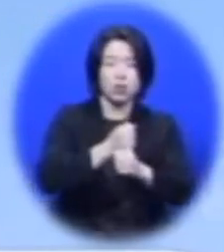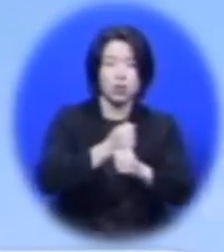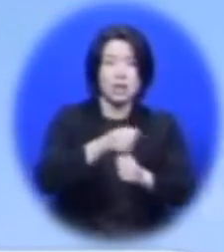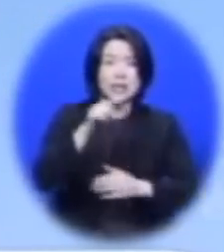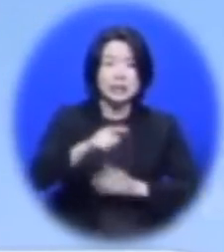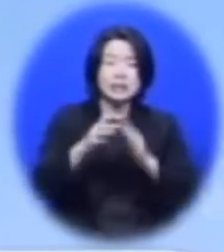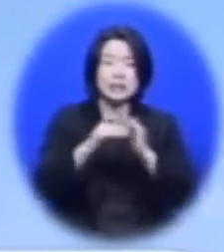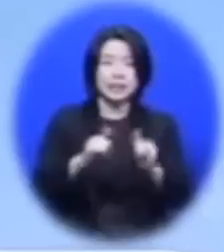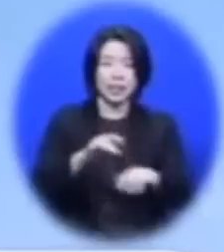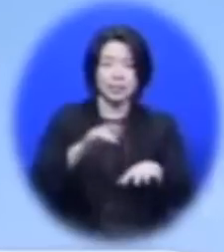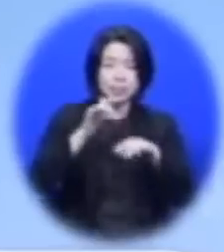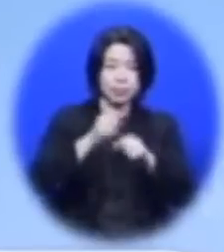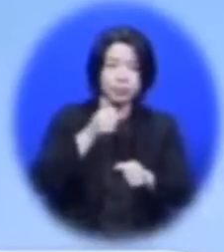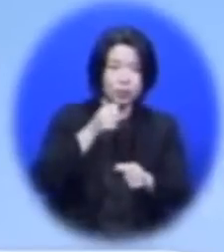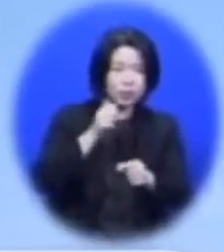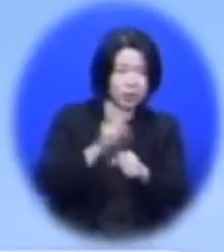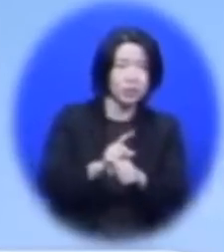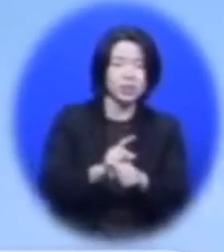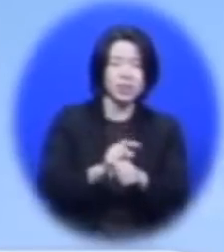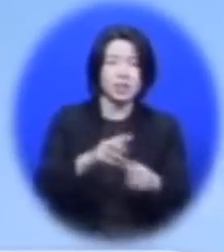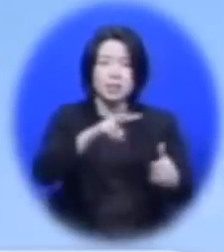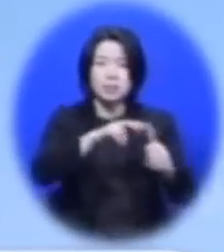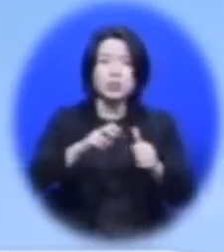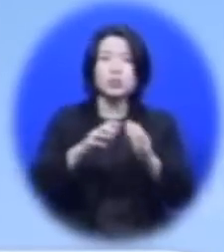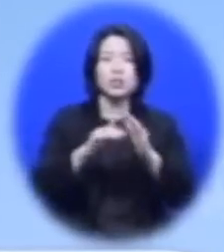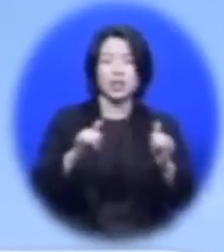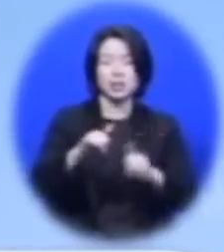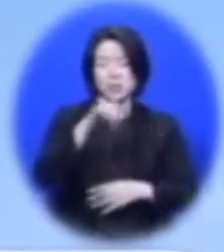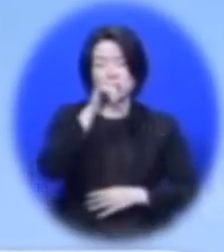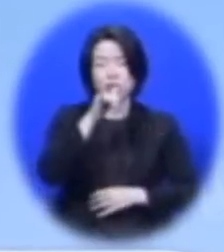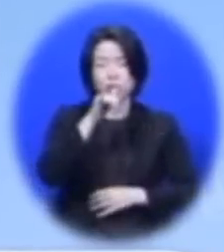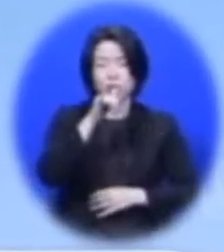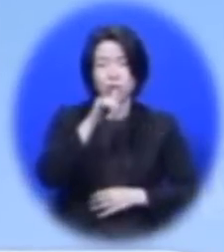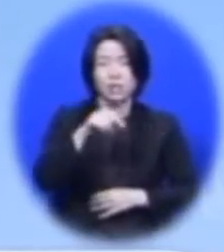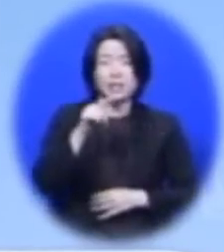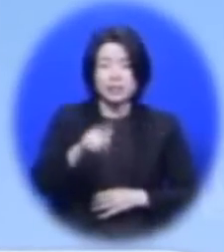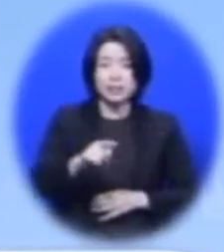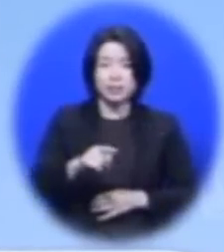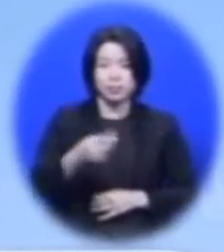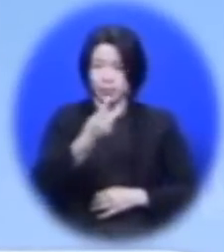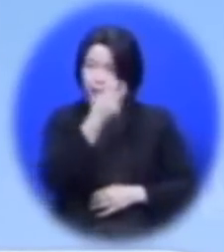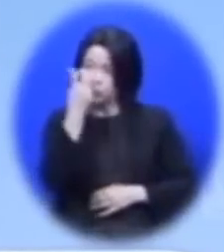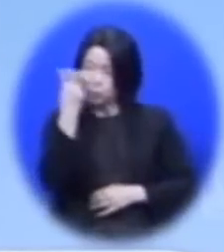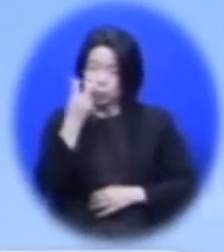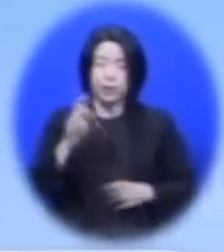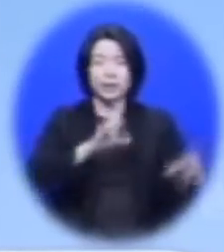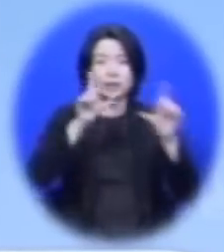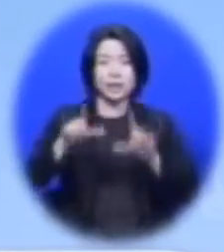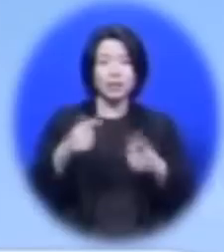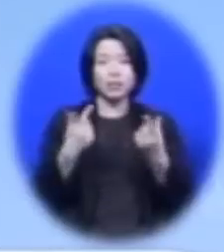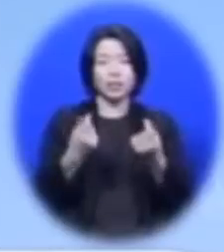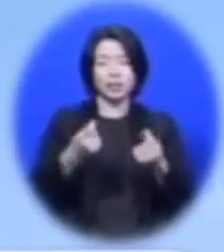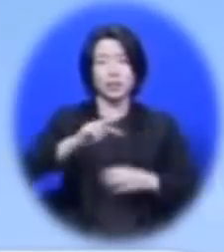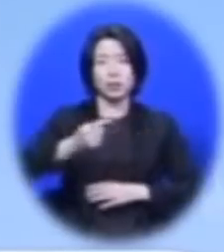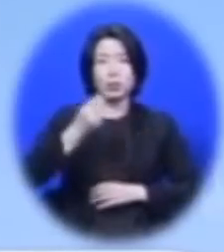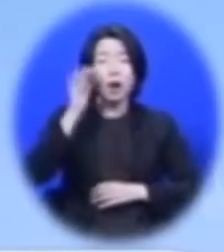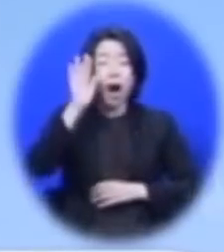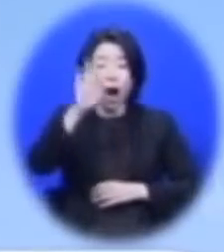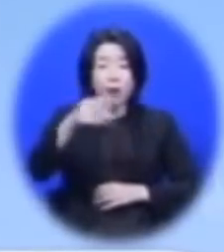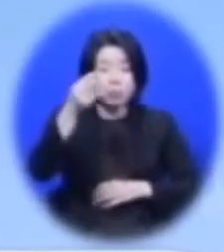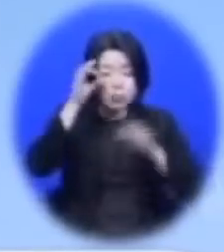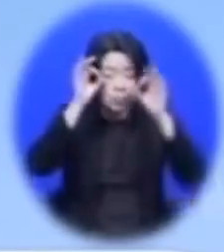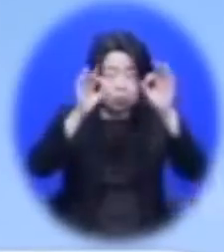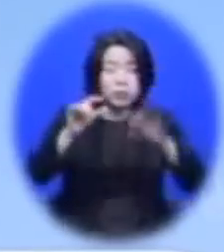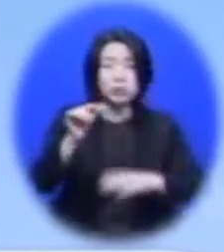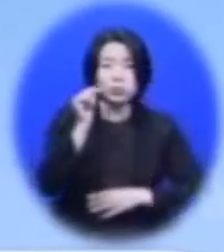사람의 특징이 미운 사람이 있는 거예요. 그는 똑똑하게 사는 것 같아도 지금 앞을 보지 못하는